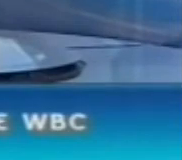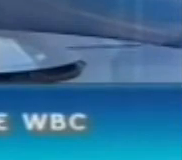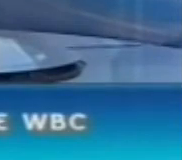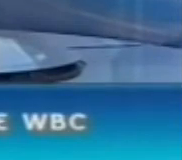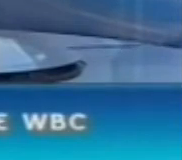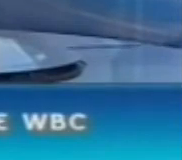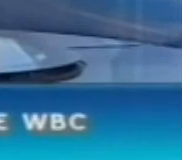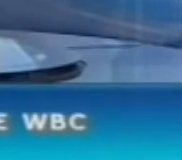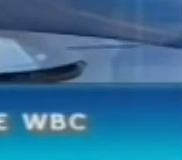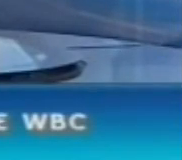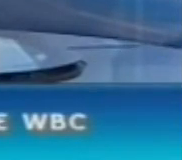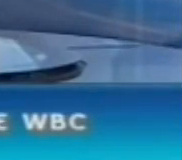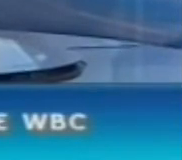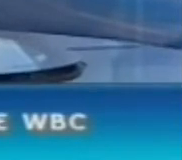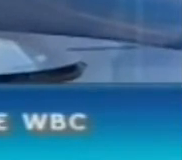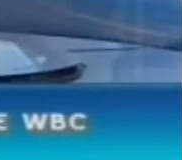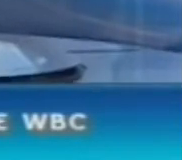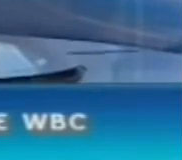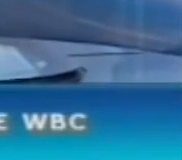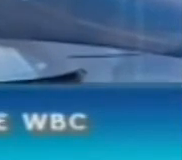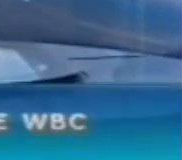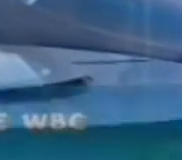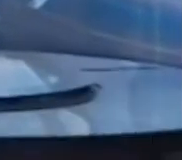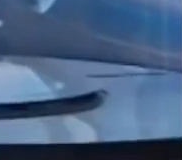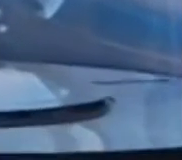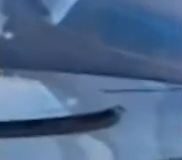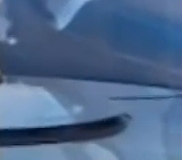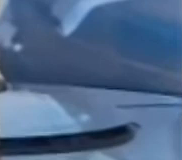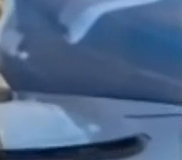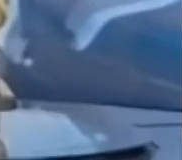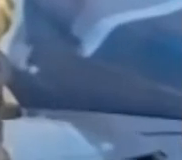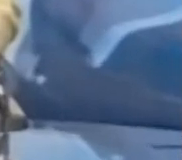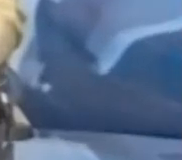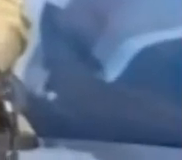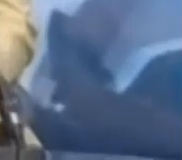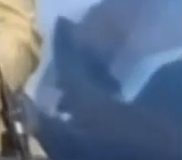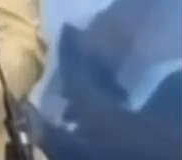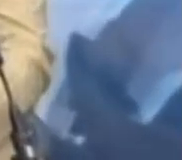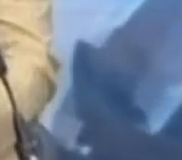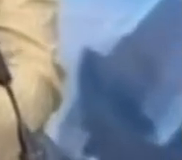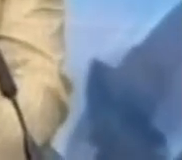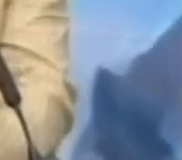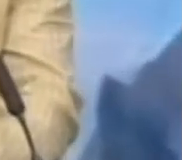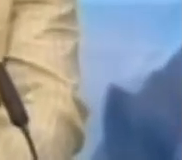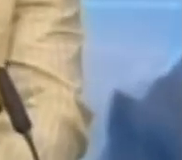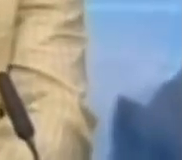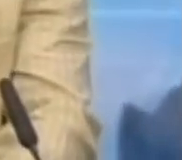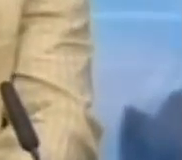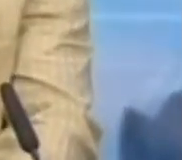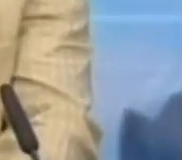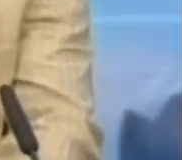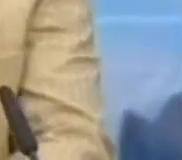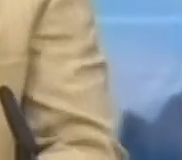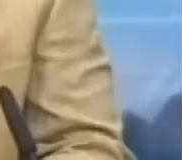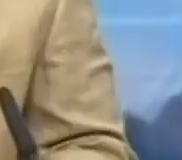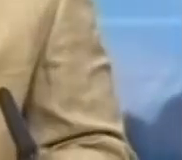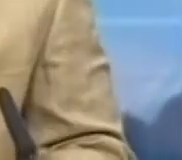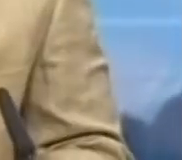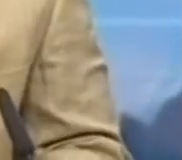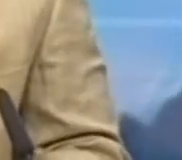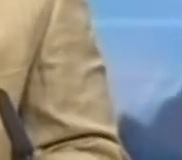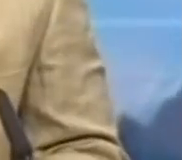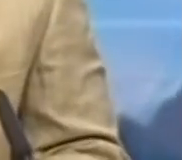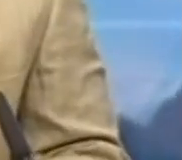le titre WBC en boxe. C'était hier au Palais des Sports de Ouagadougou. Il affrontait le